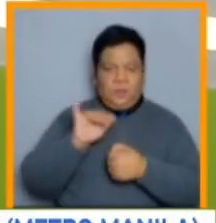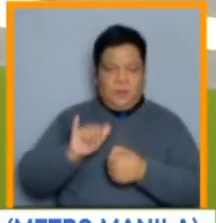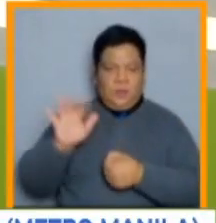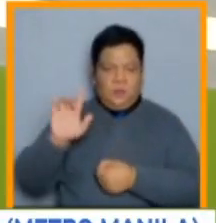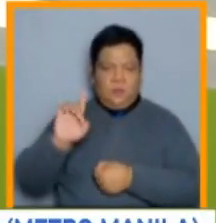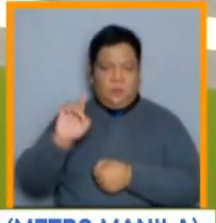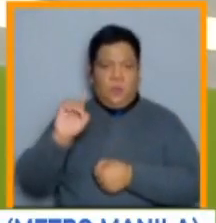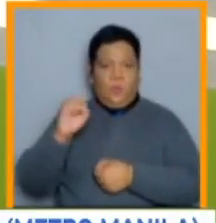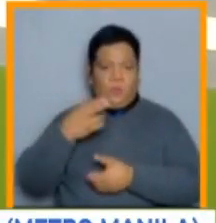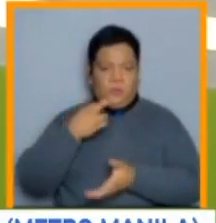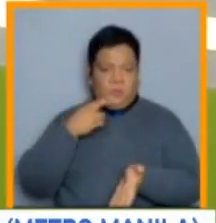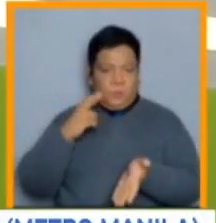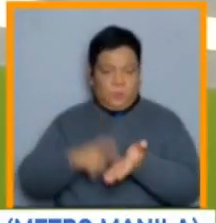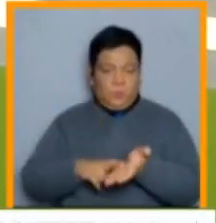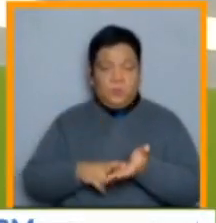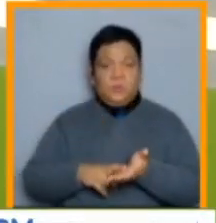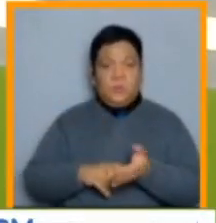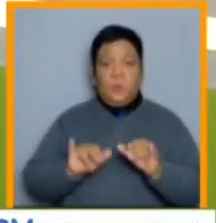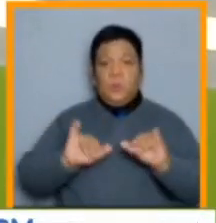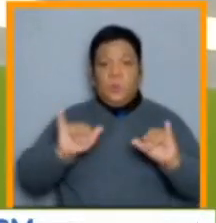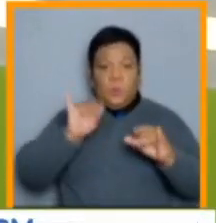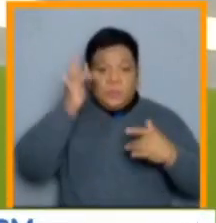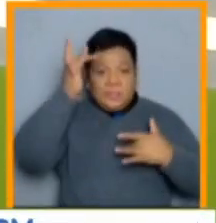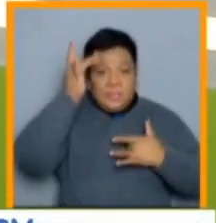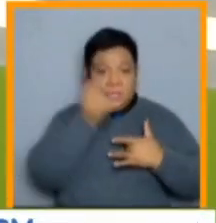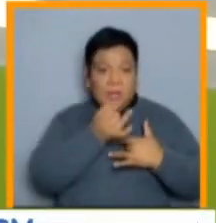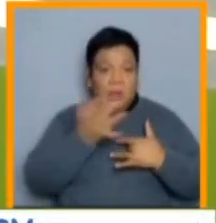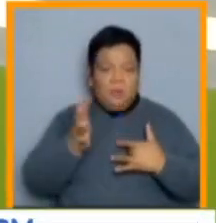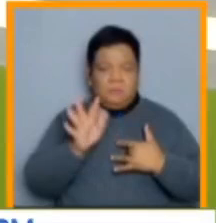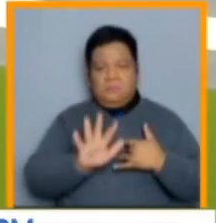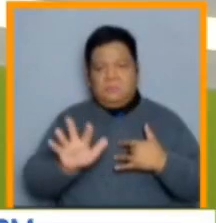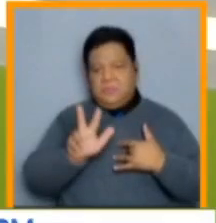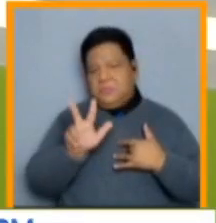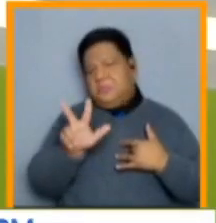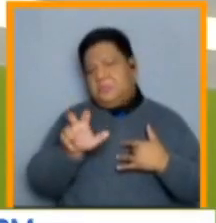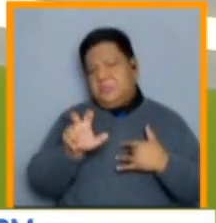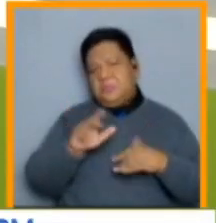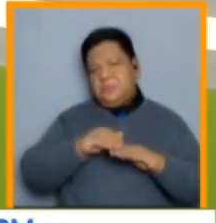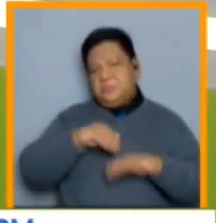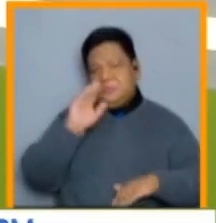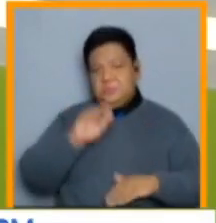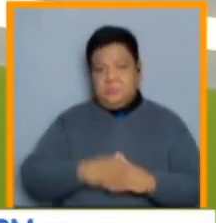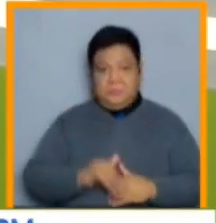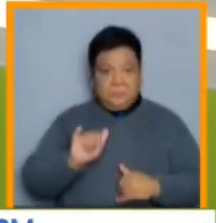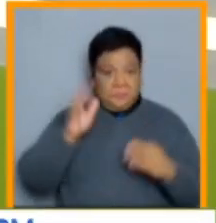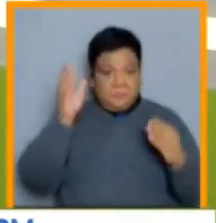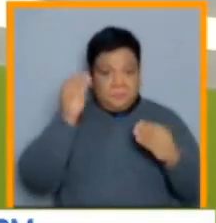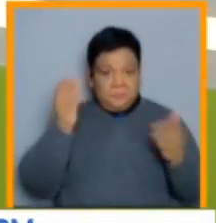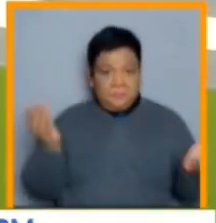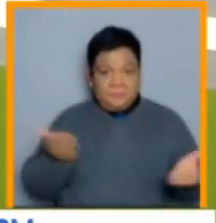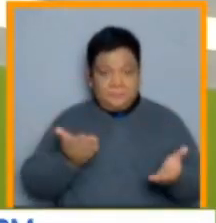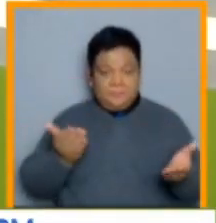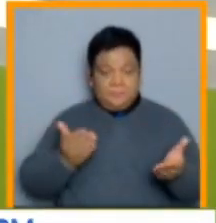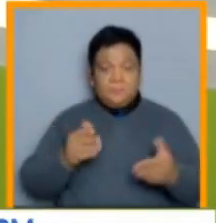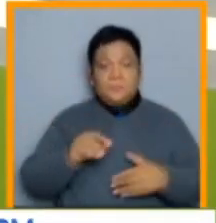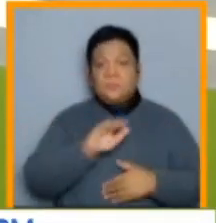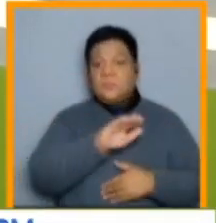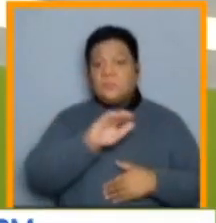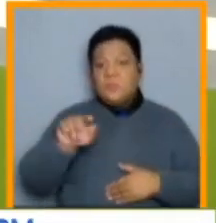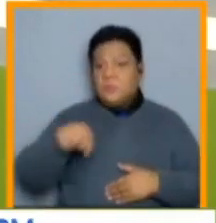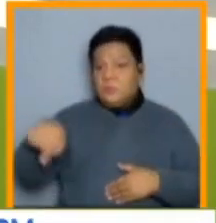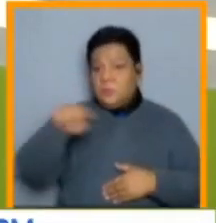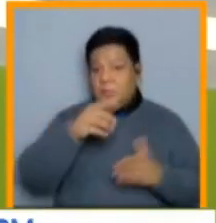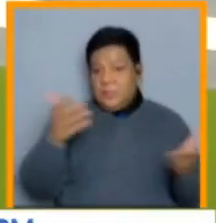active cases na sa Bacolod City ngayon. Mga puso, yan ang latest mula dito sa Bacolod City. Samantala, sa mga puso natin dito sa Western Visayas, ang